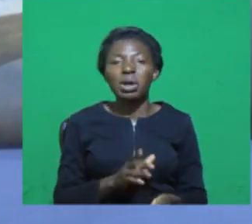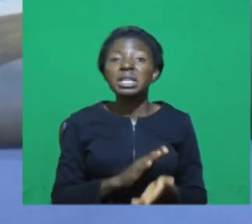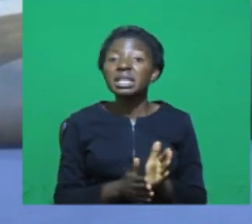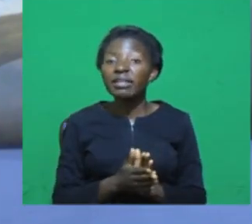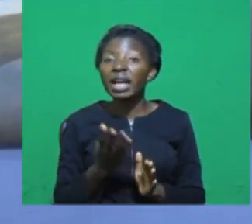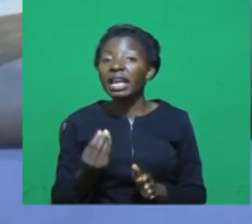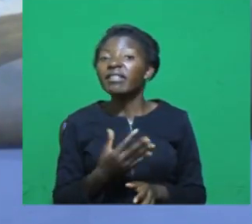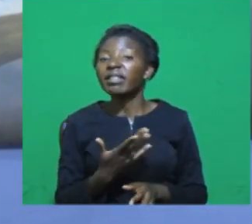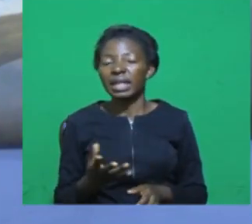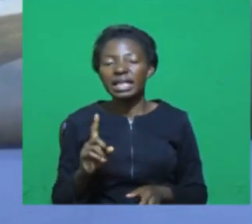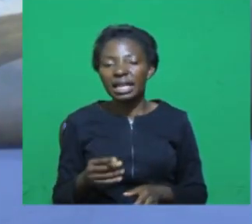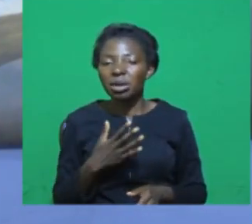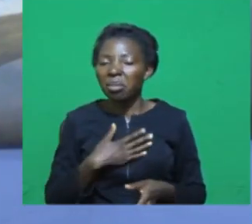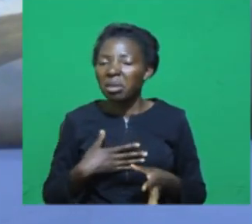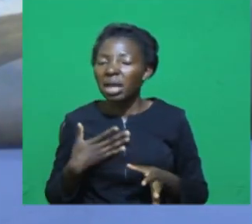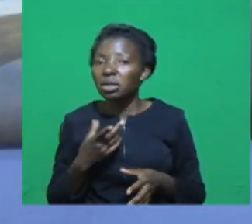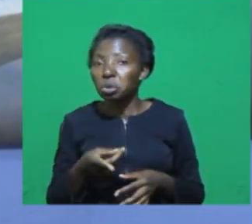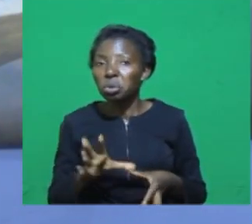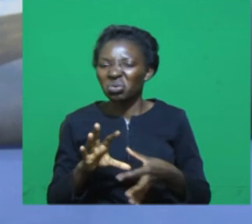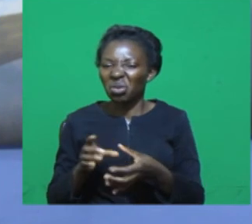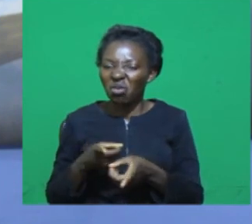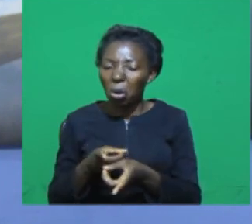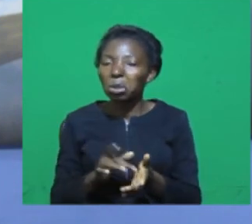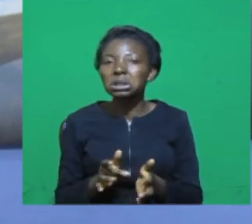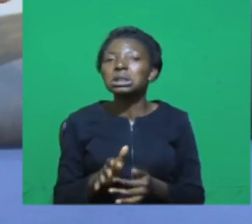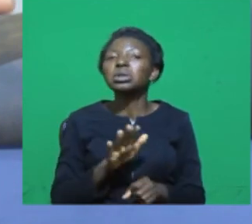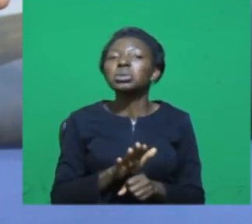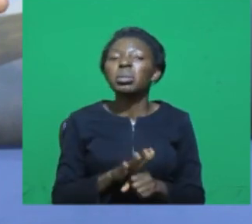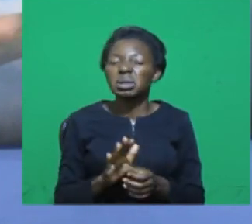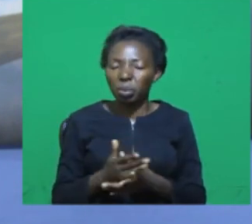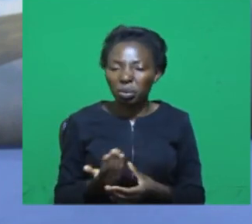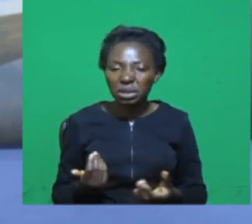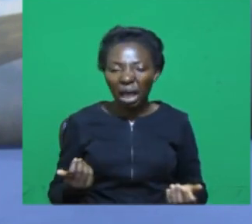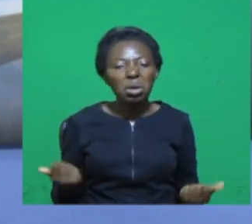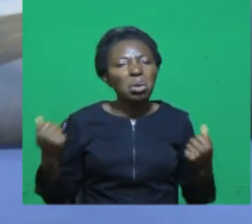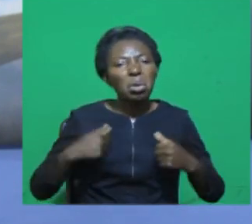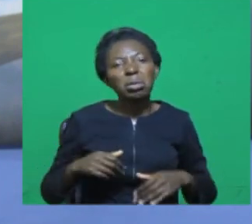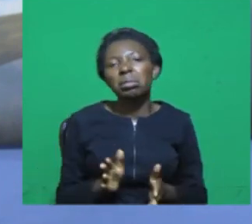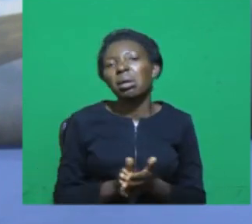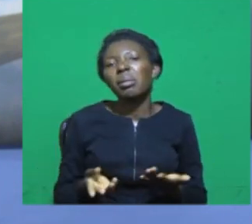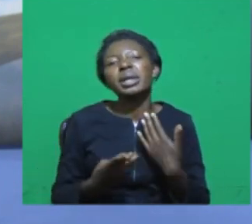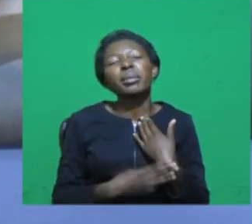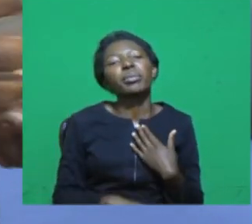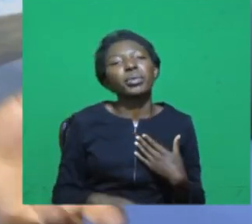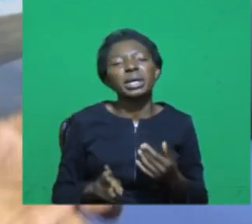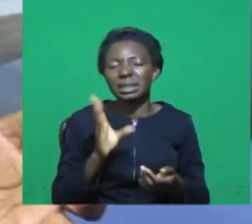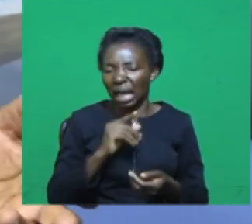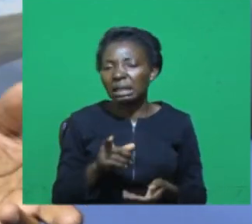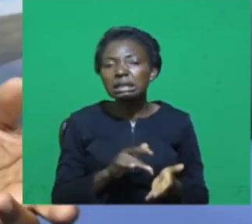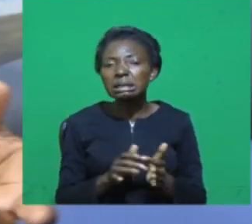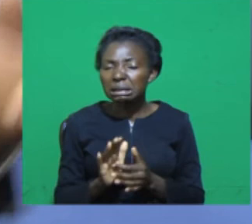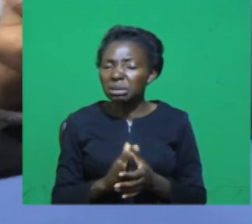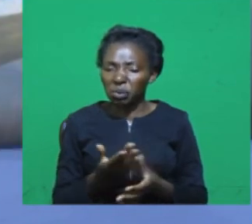chekuti chaigona kukudhonza from his outside appearance chingakudhonze kuti ubva kuti ndiye Jesu